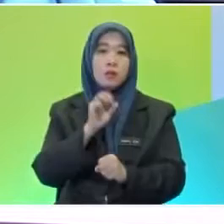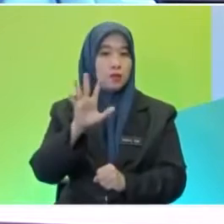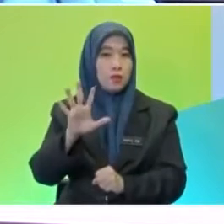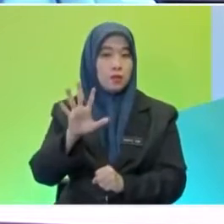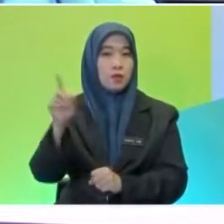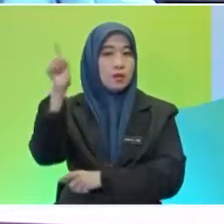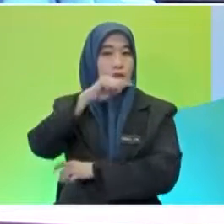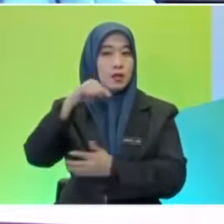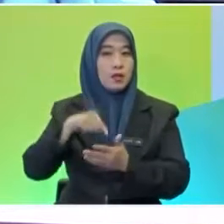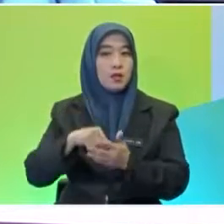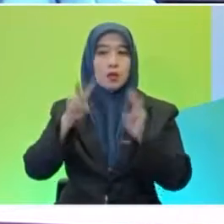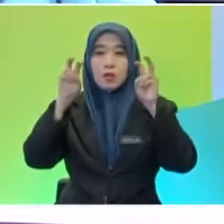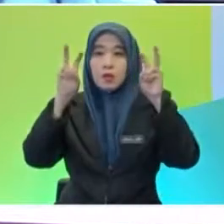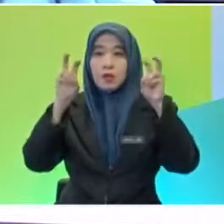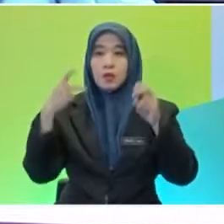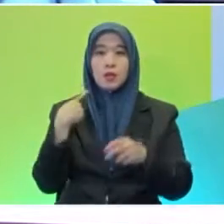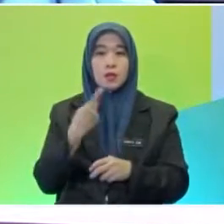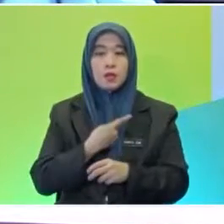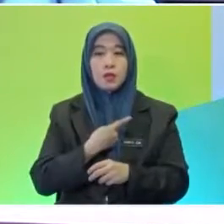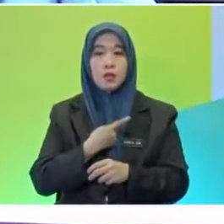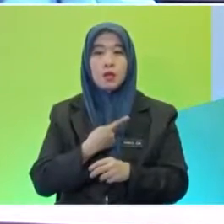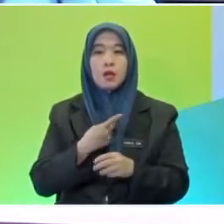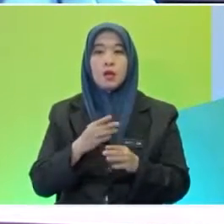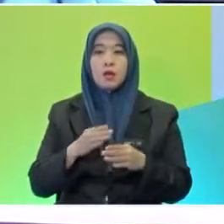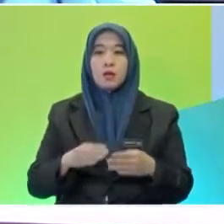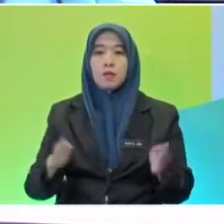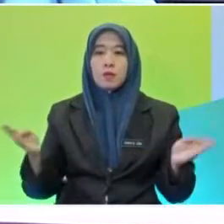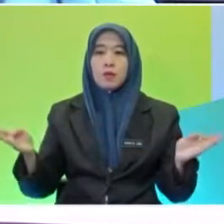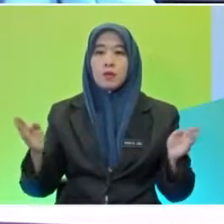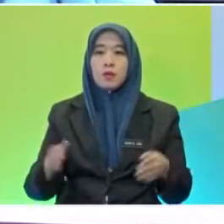hari ini topik itu warisan kita bersama